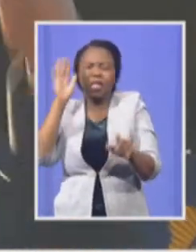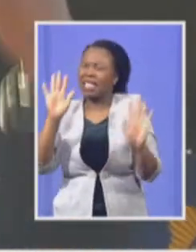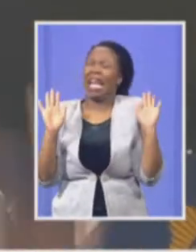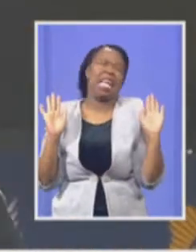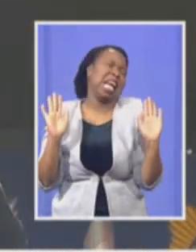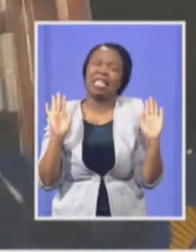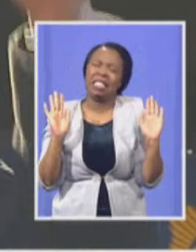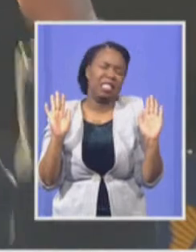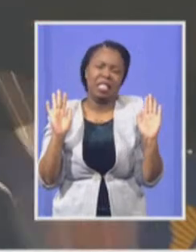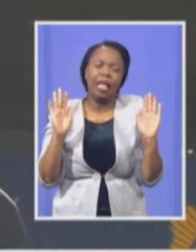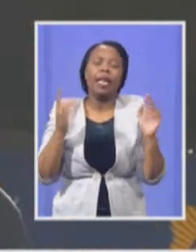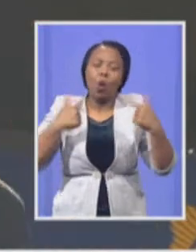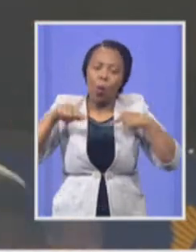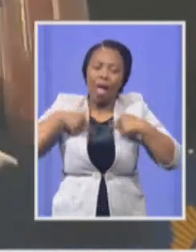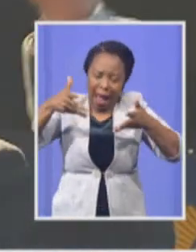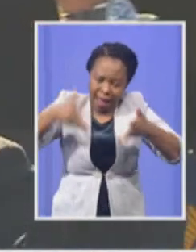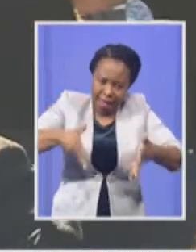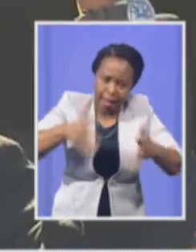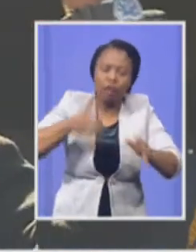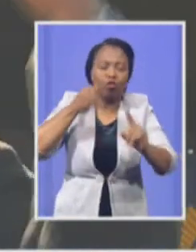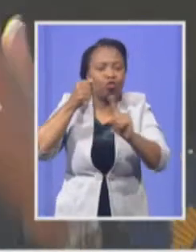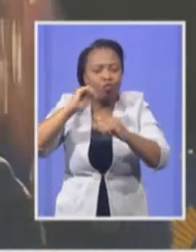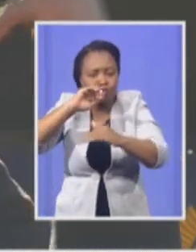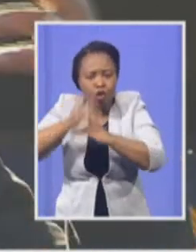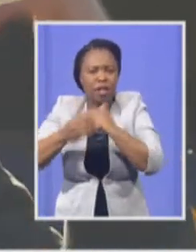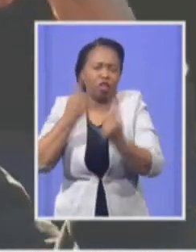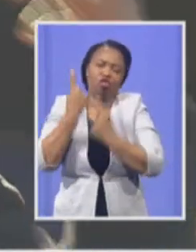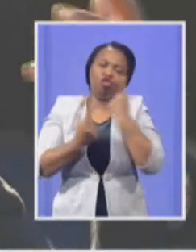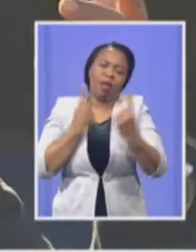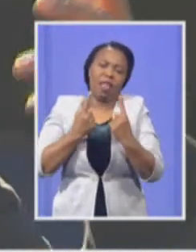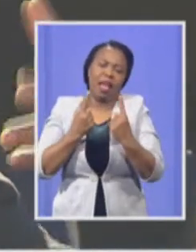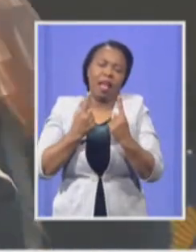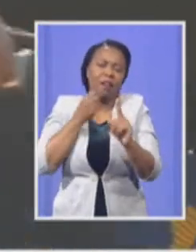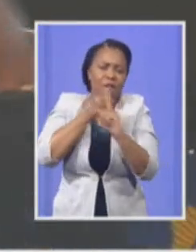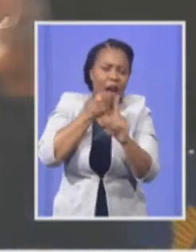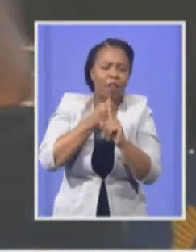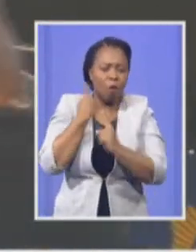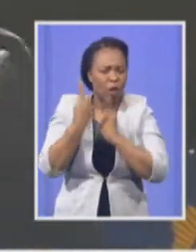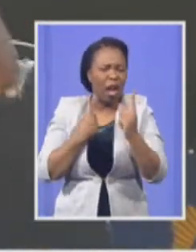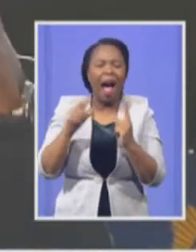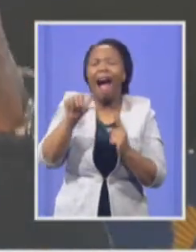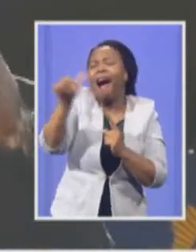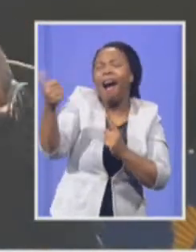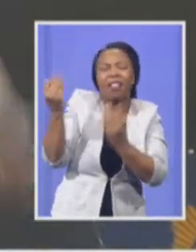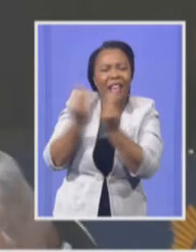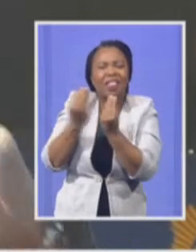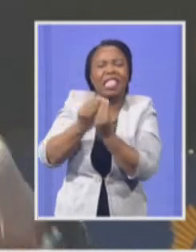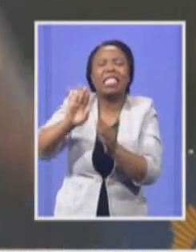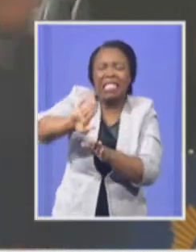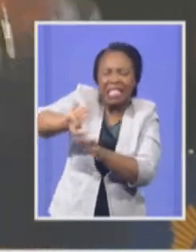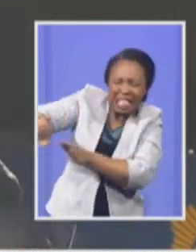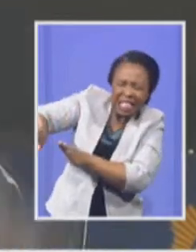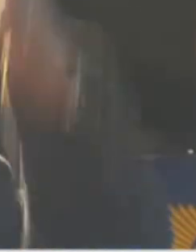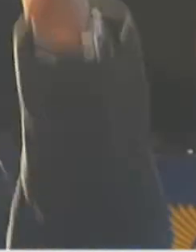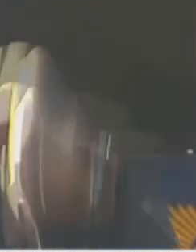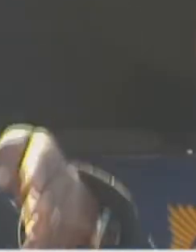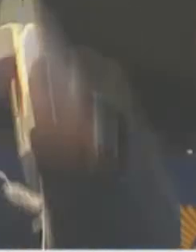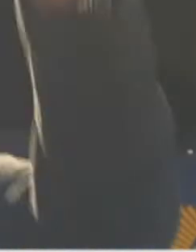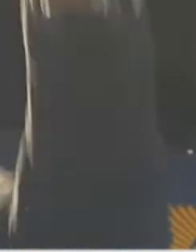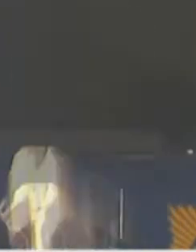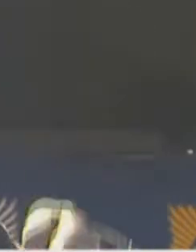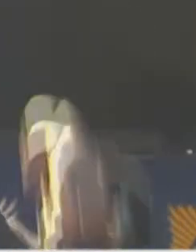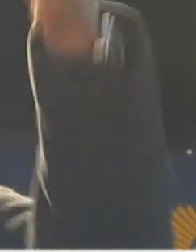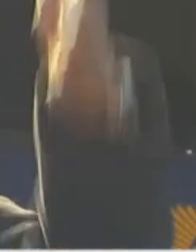zokuzokhalisana ikhathi zokuzovikelana lezi ezinye nihlukanise nalesi sikhathi akusona